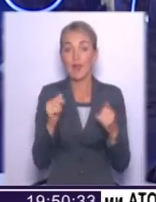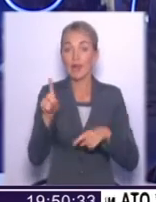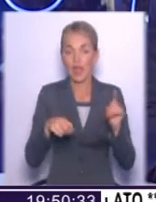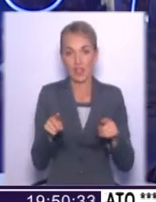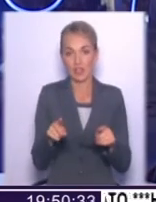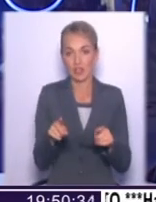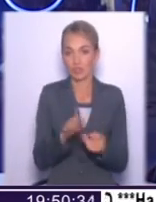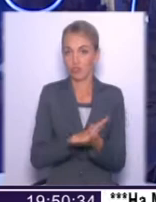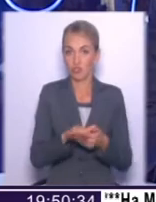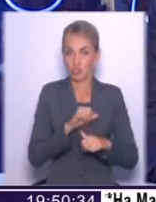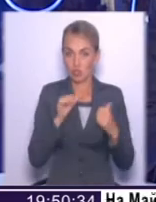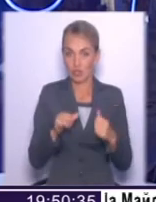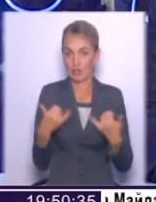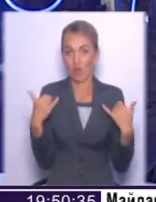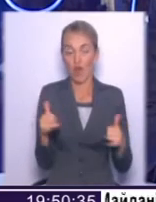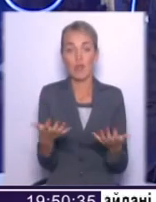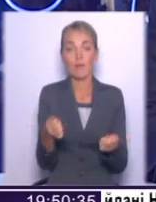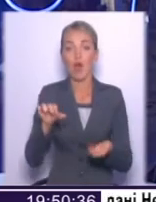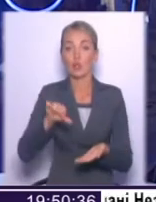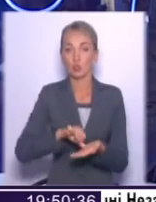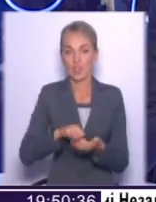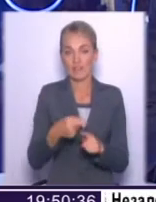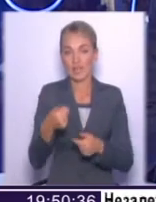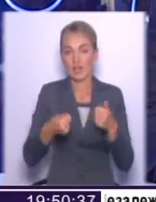щире здивування, вони брали участь в цих тендерах